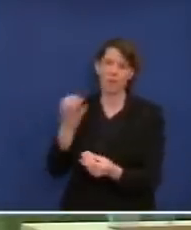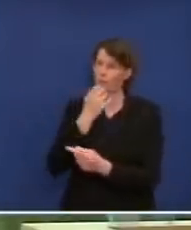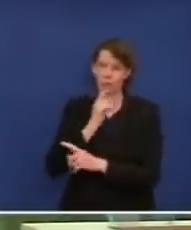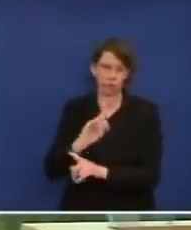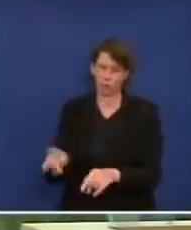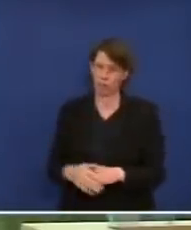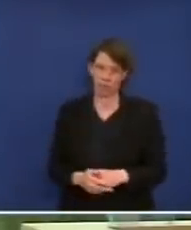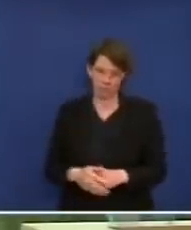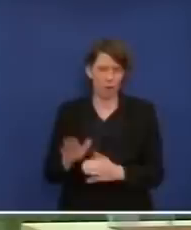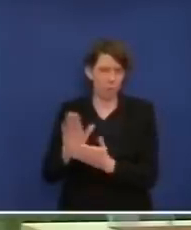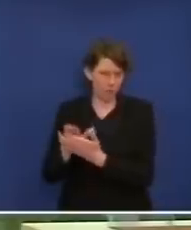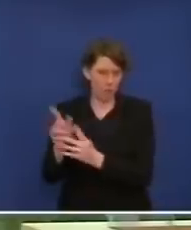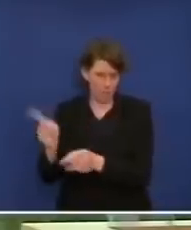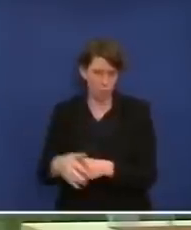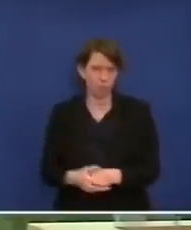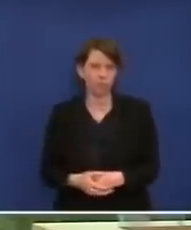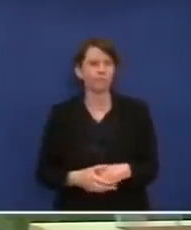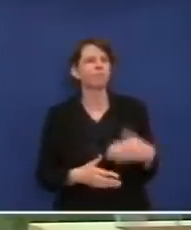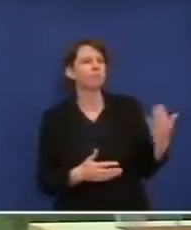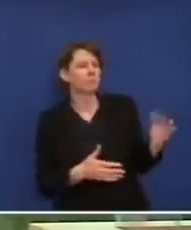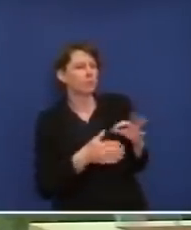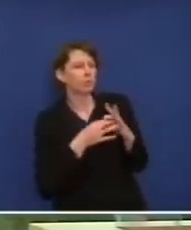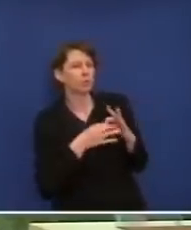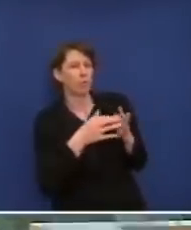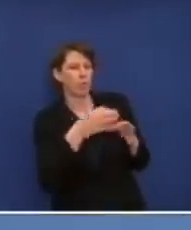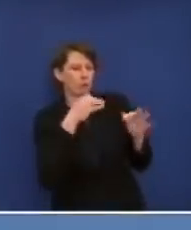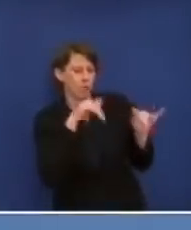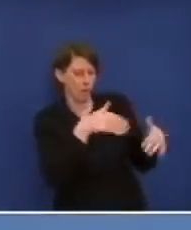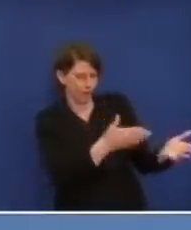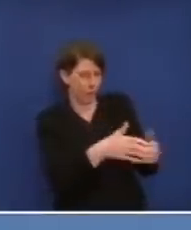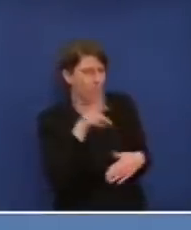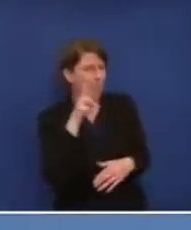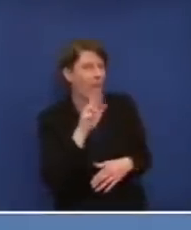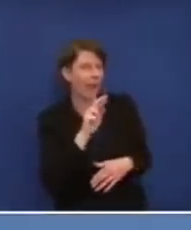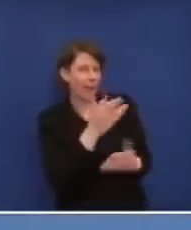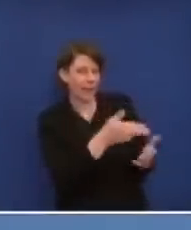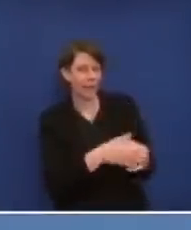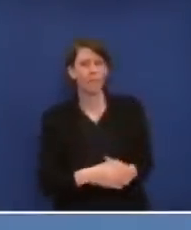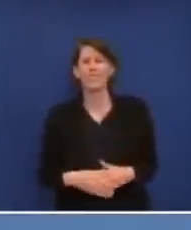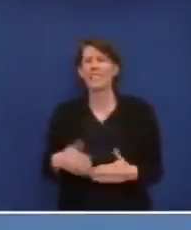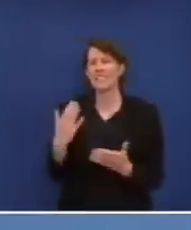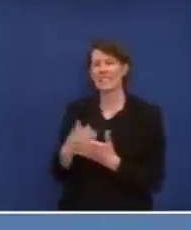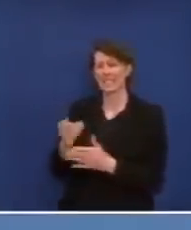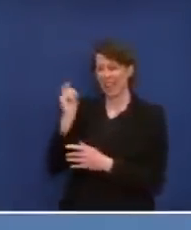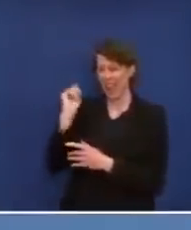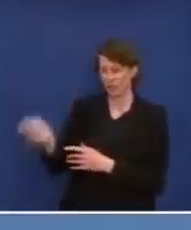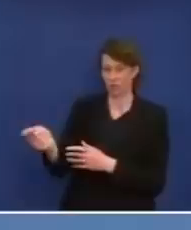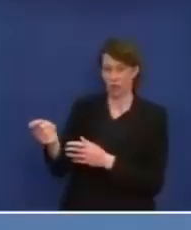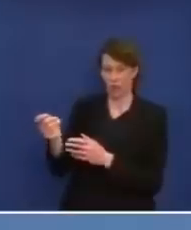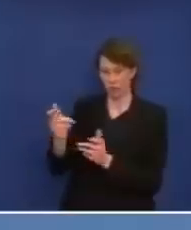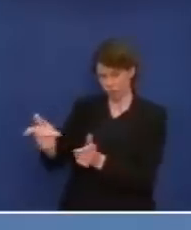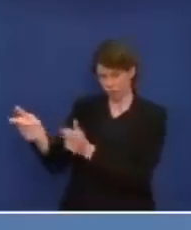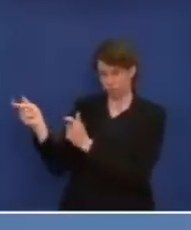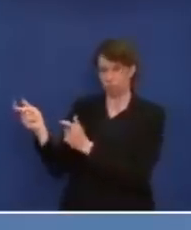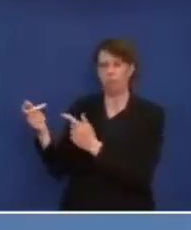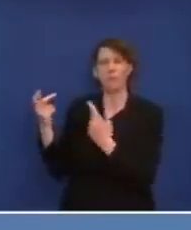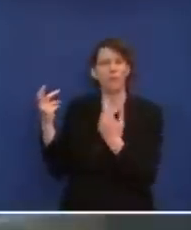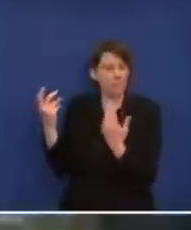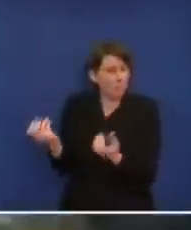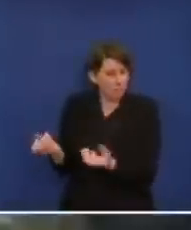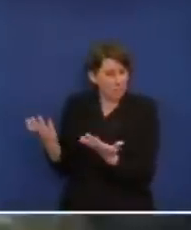Vielen Dank, Herr Sabat. Dazu gibt es Fragen. Herr Rinke. Herr Seibert, wenn man diesen Anschlag sieht und auch die Fülle